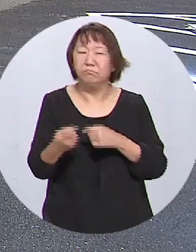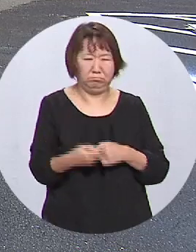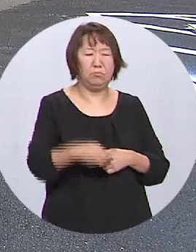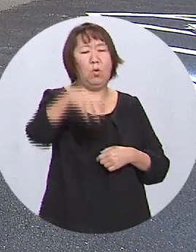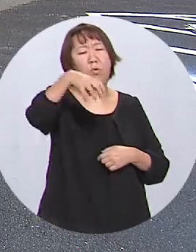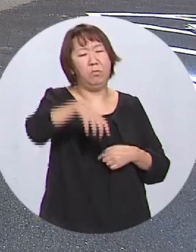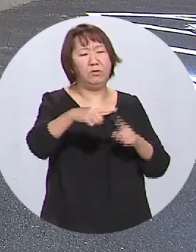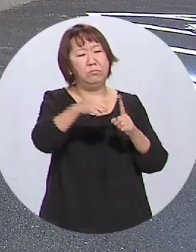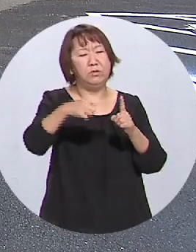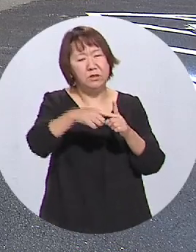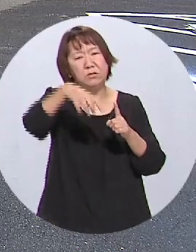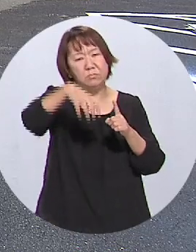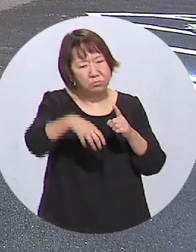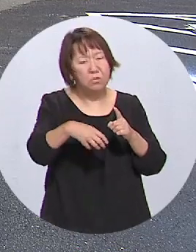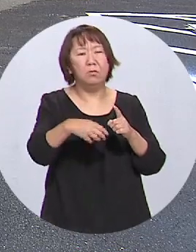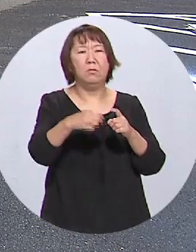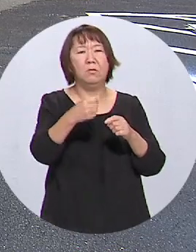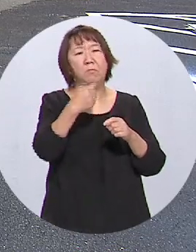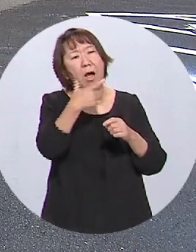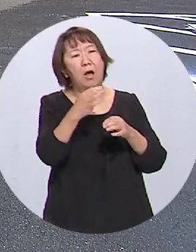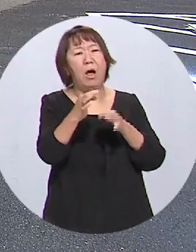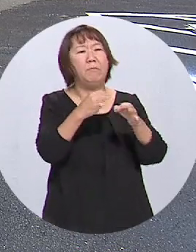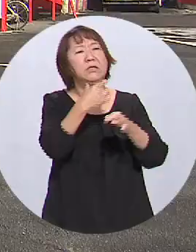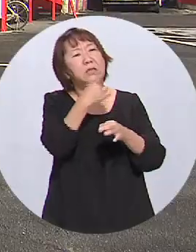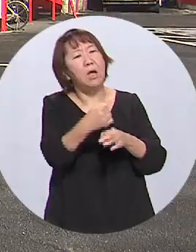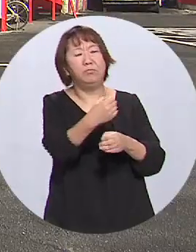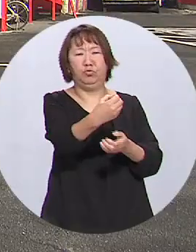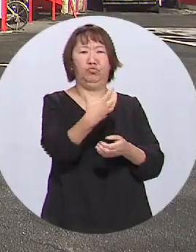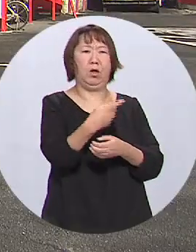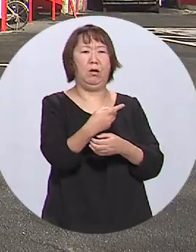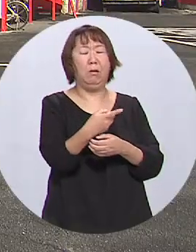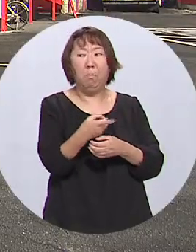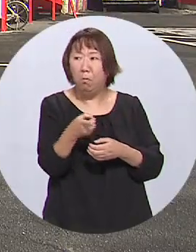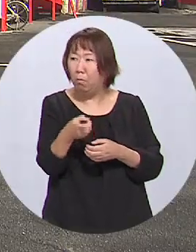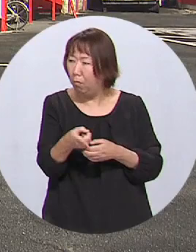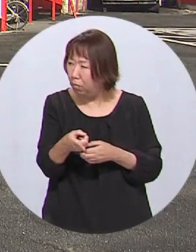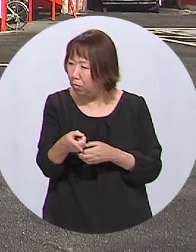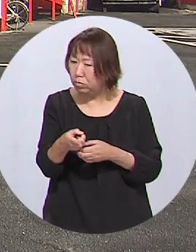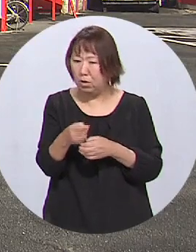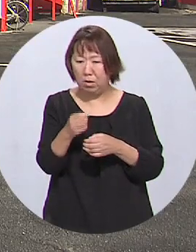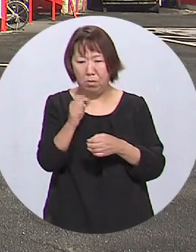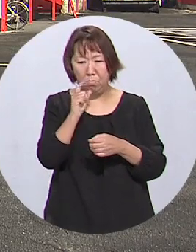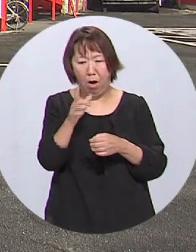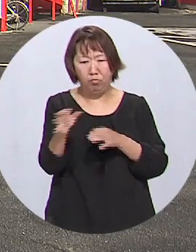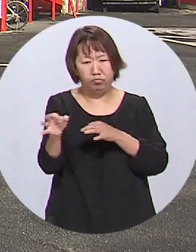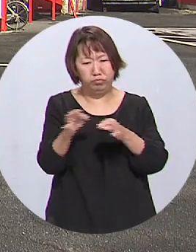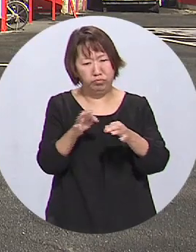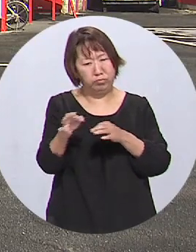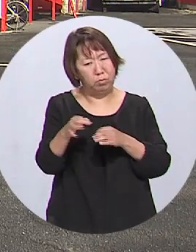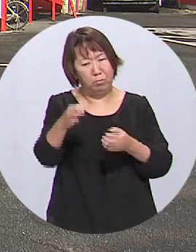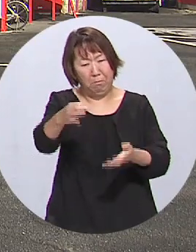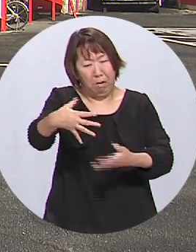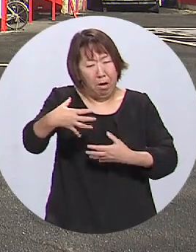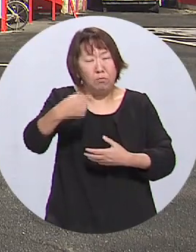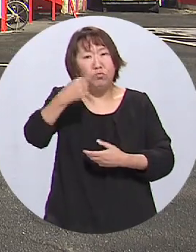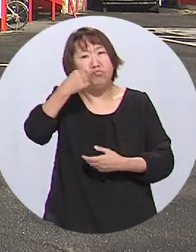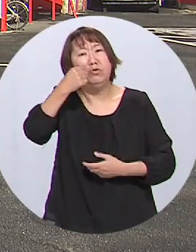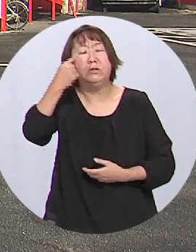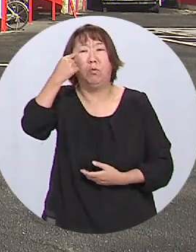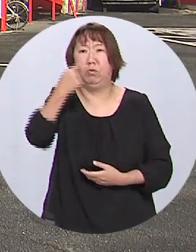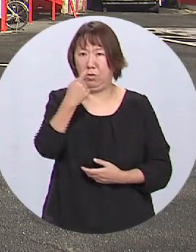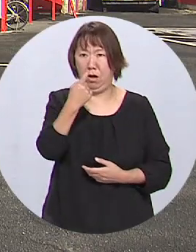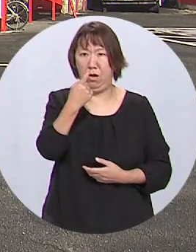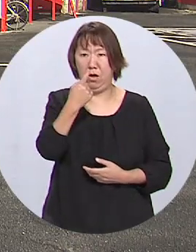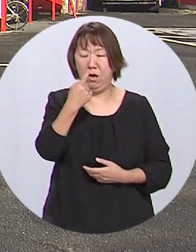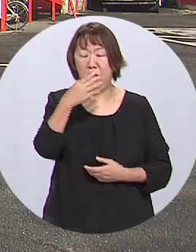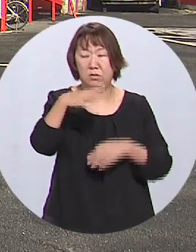パンを販売させてくれないかってことだったんですけども、ここでパンを売っても売れないんじゃないのかなと思って最初お